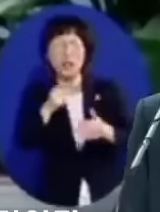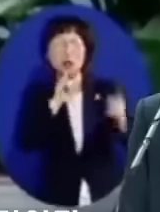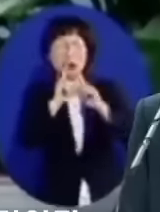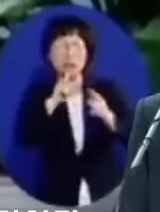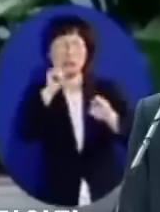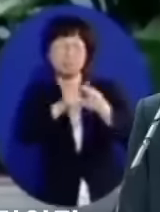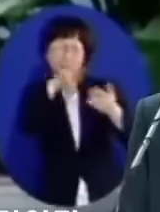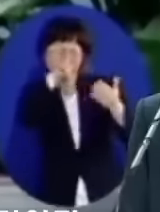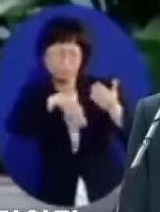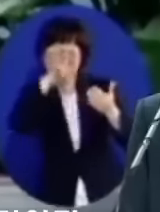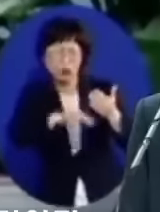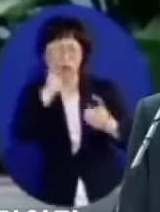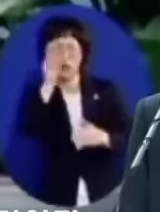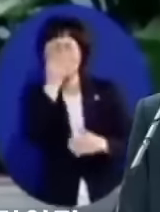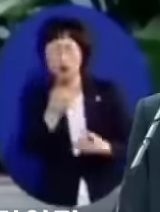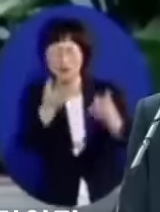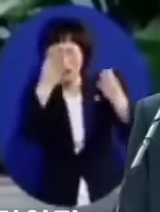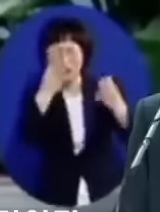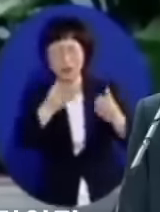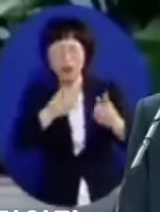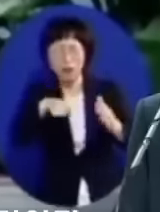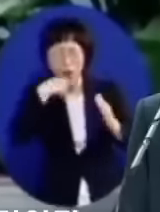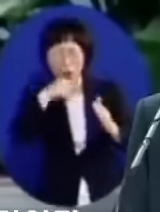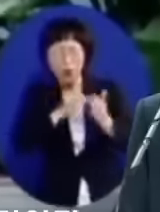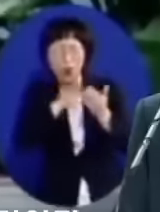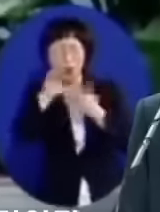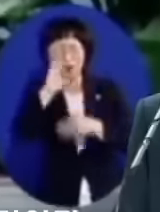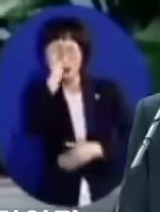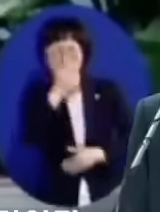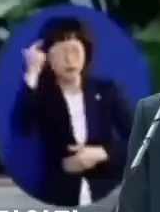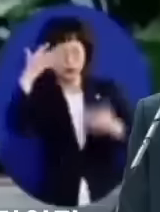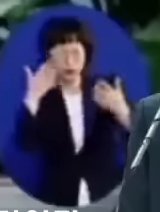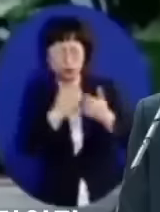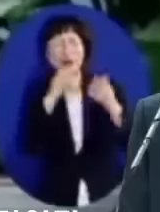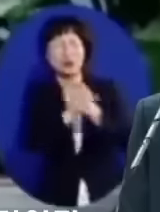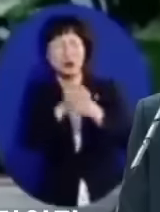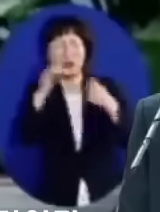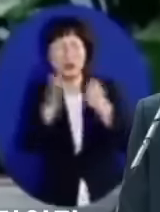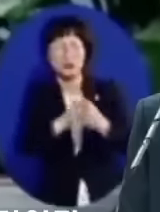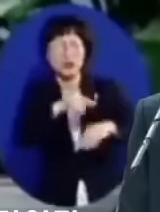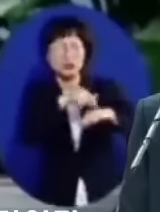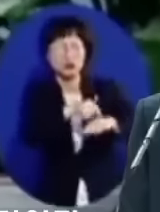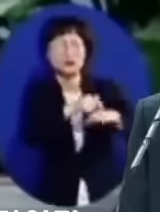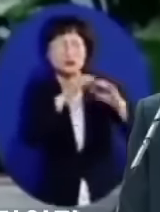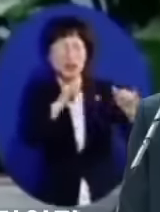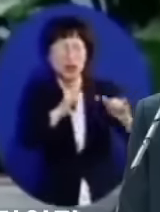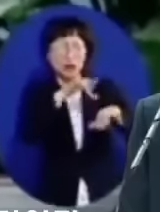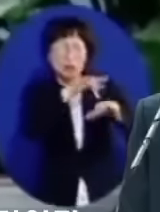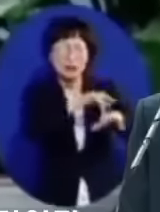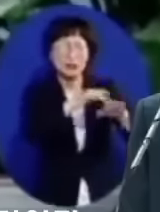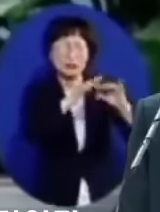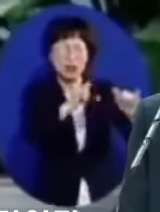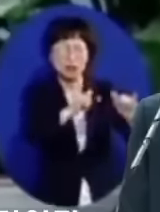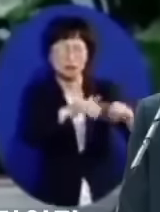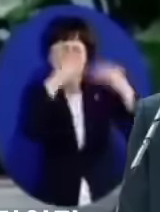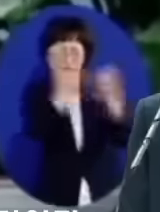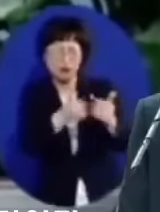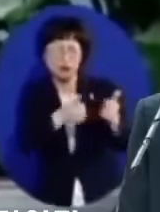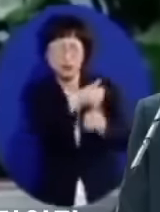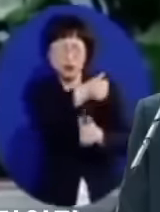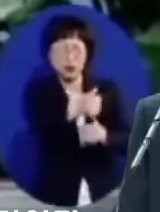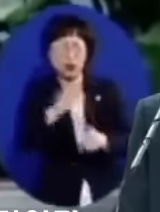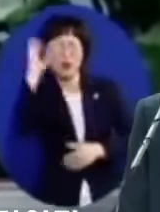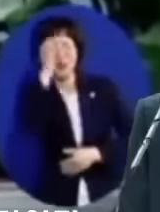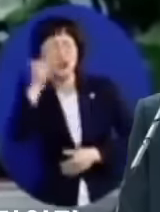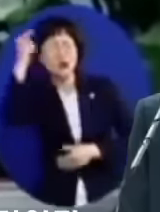먹고 성찬을 떼고 성령으로 충만하고 기도를 통해서 육의 사람, 마귀의 사람을 다 이겨버리고